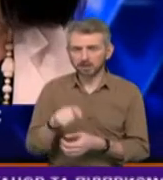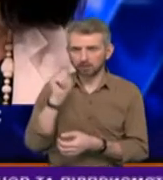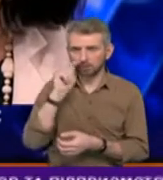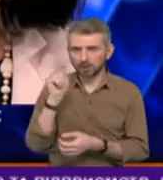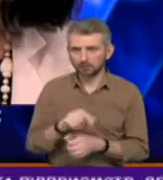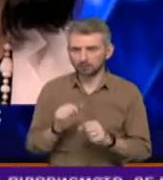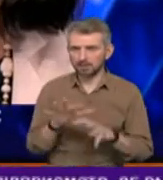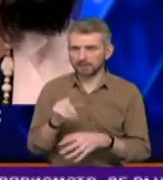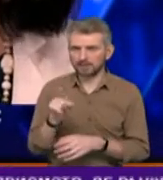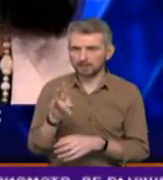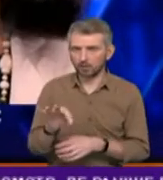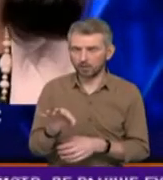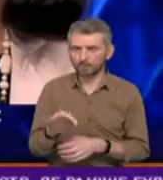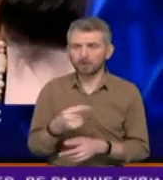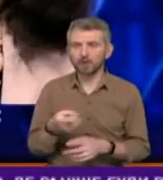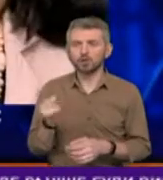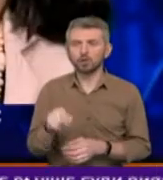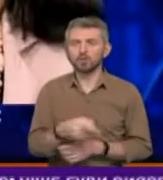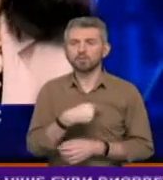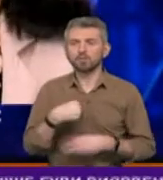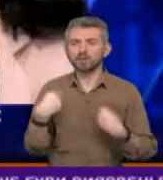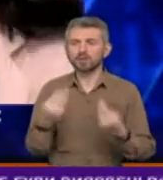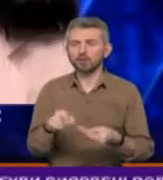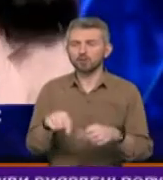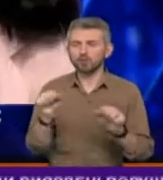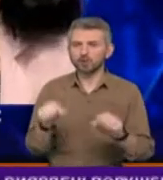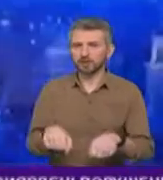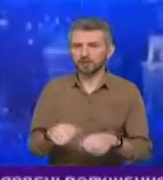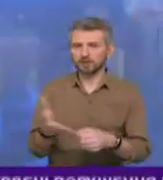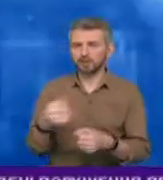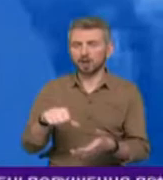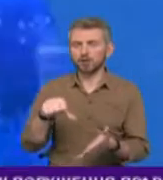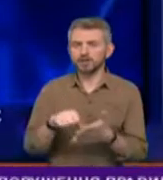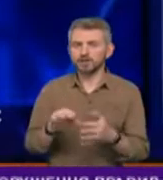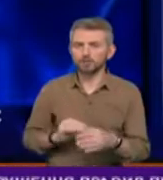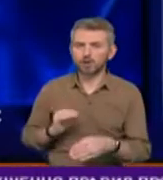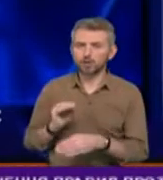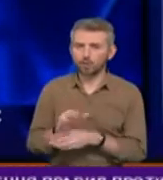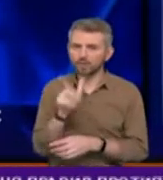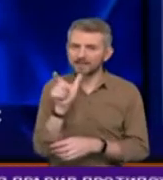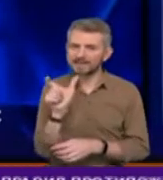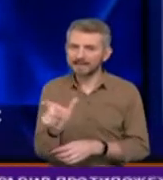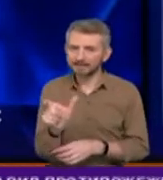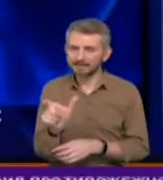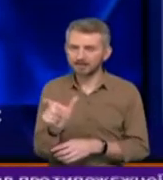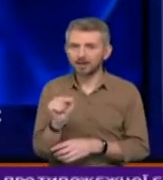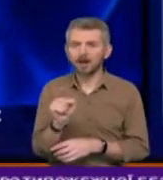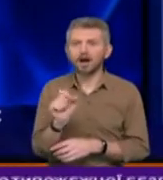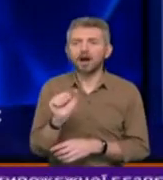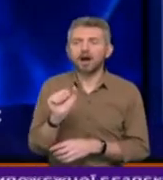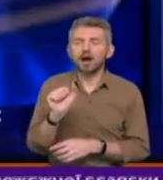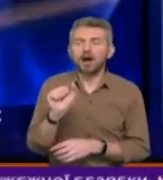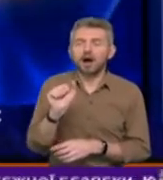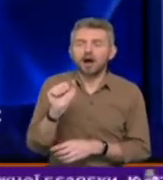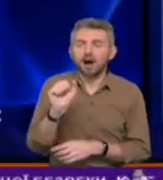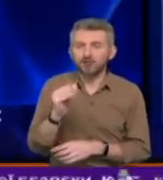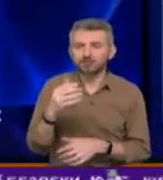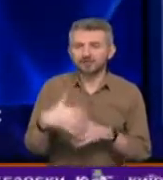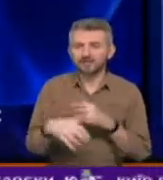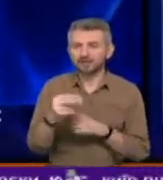тут треба відповідально поставитись, бо дійсно ЗНО це не просто якась там якусь гру на комп'ютері скачав і галочку поставив. Це